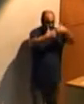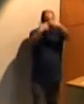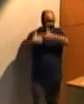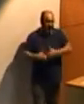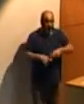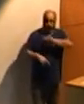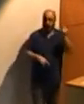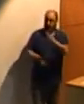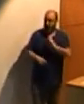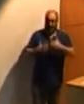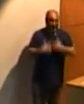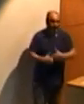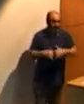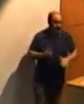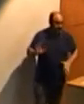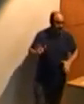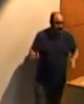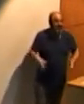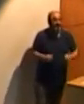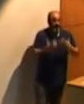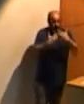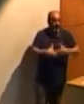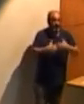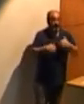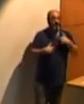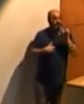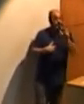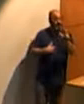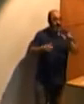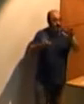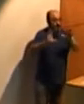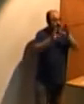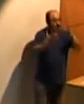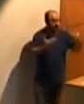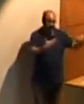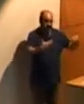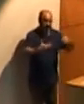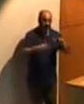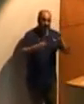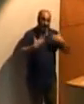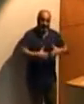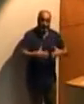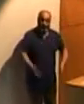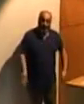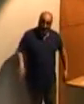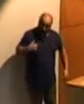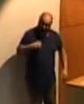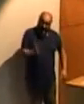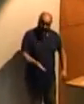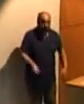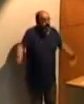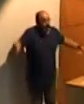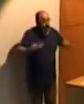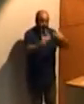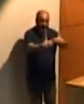des machines si nous sommes des machines vous comprendrez ainsi une j'accepte de métaphore de la machine et c'est là où c'est tout à fait intéressant alors j'accepte de pouvoir me